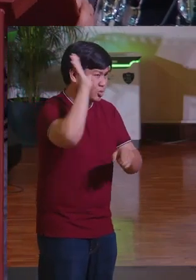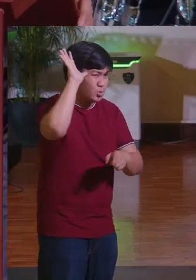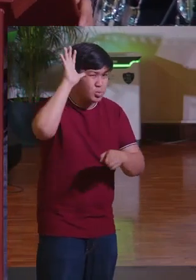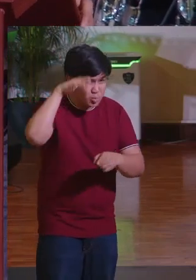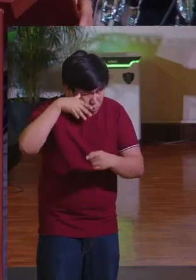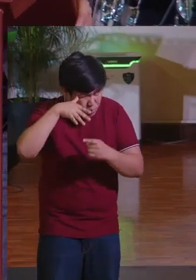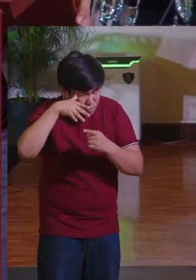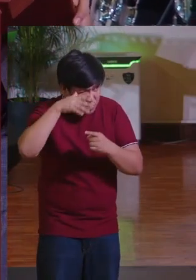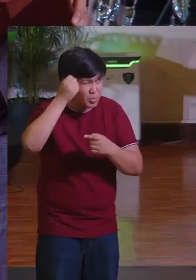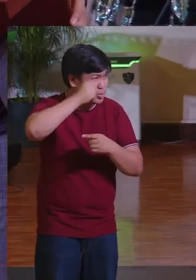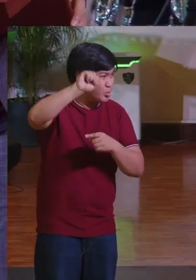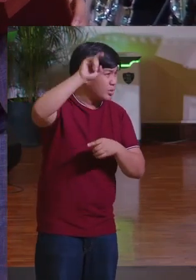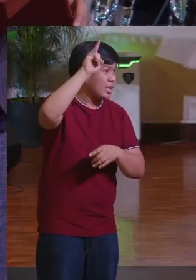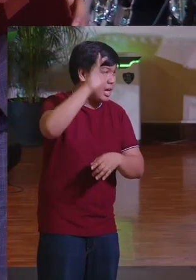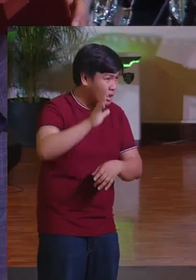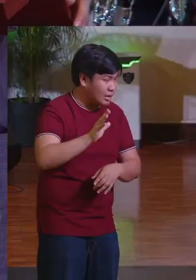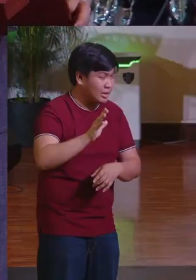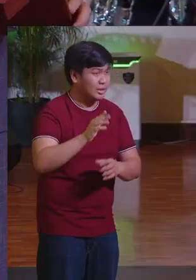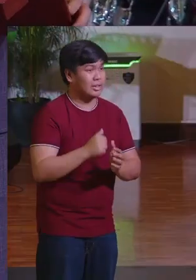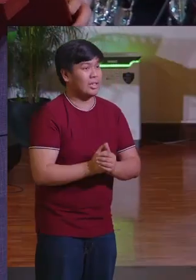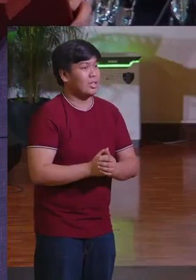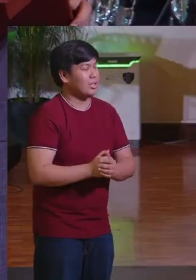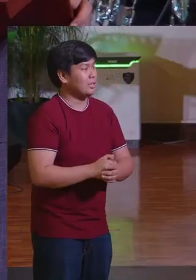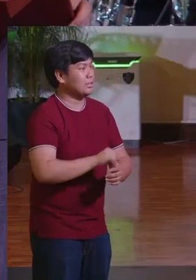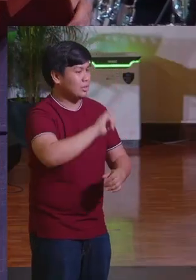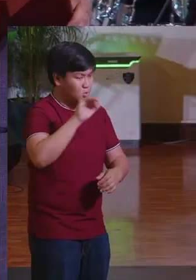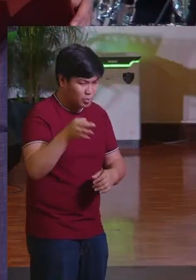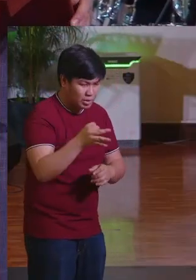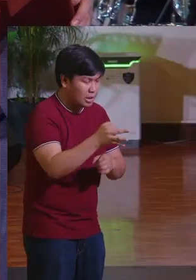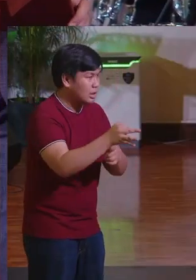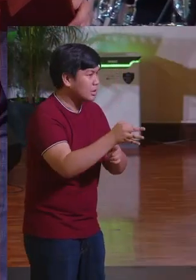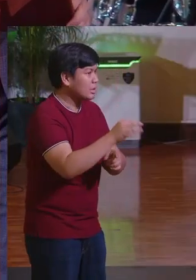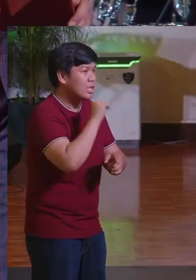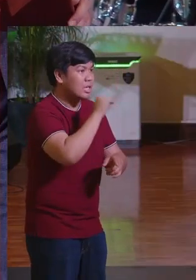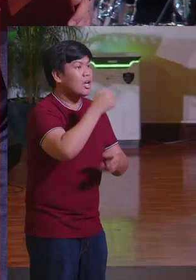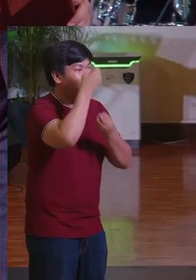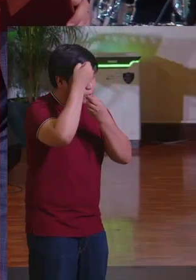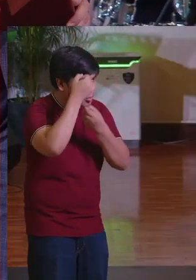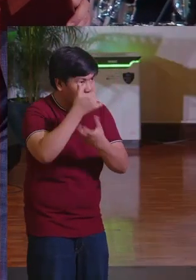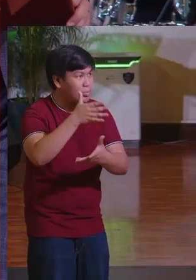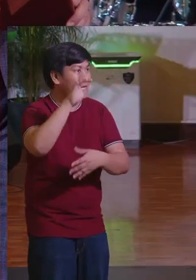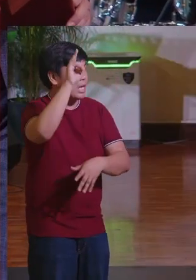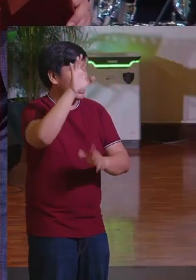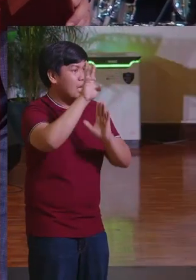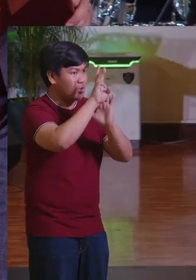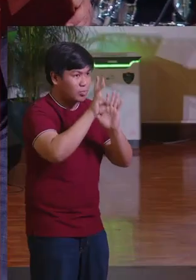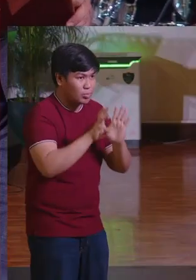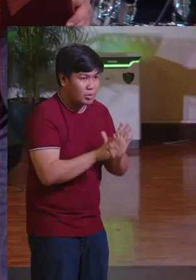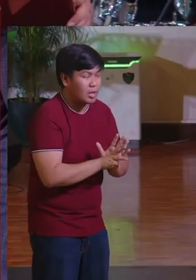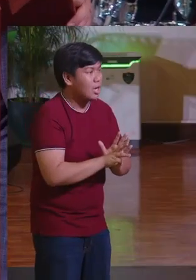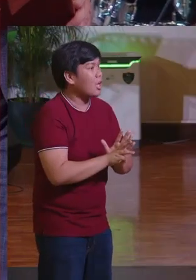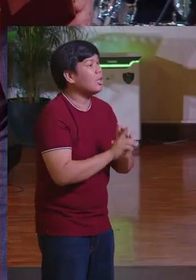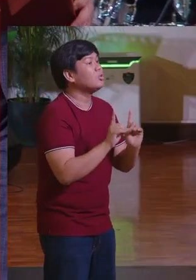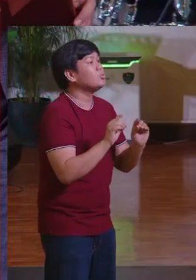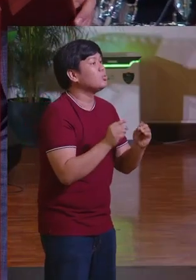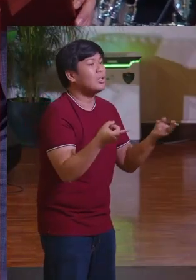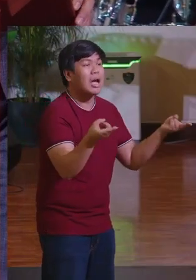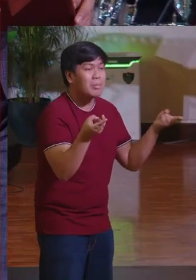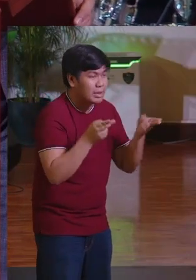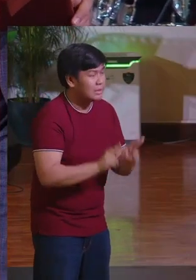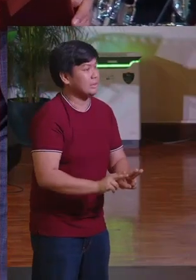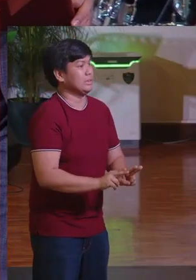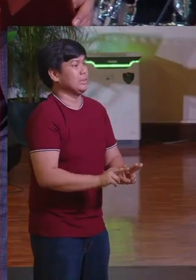pagiging suwail at ang kanyang pagtalikod rito o kanyang pag-amin sa kanyang